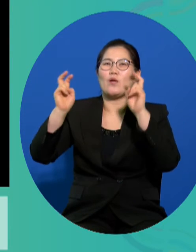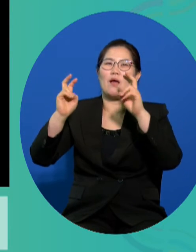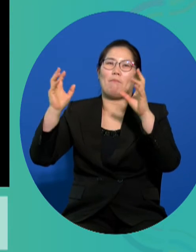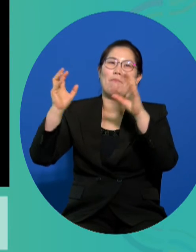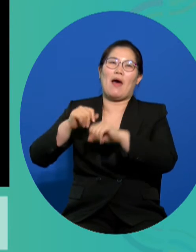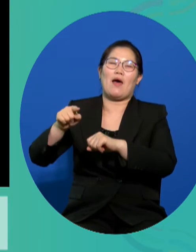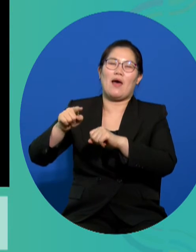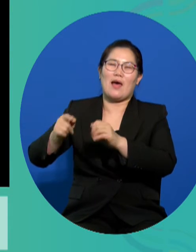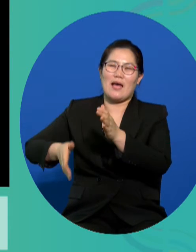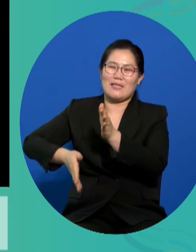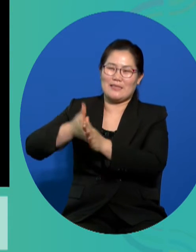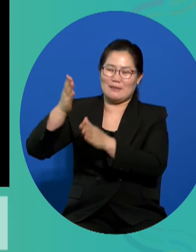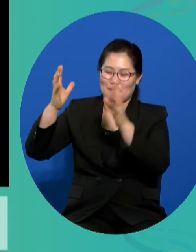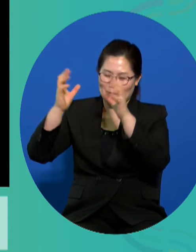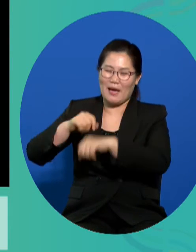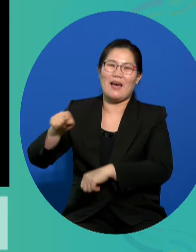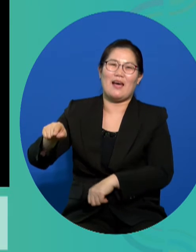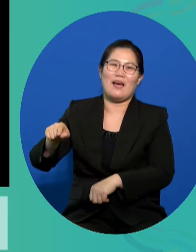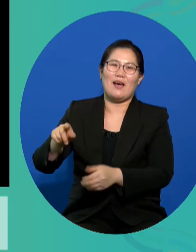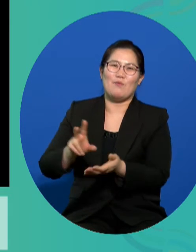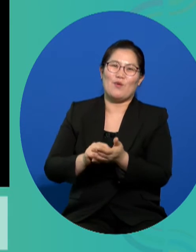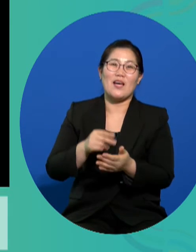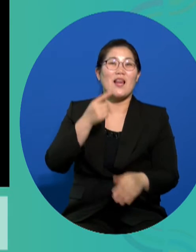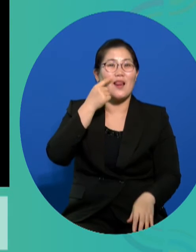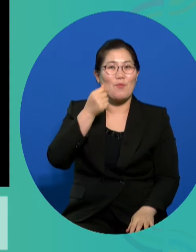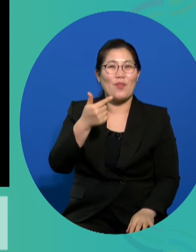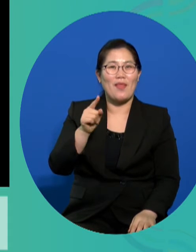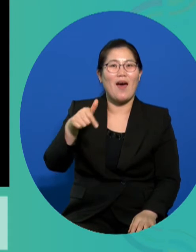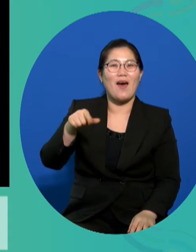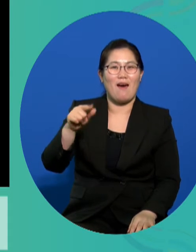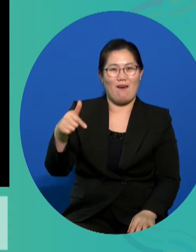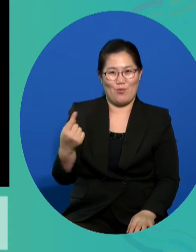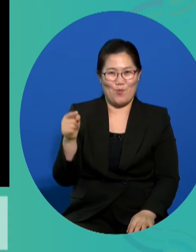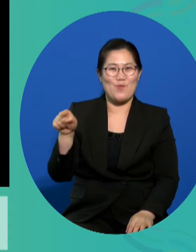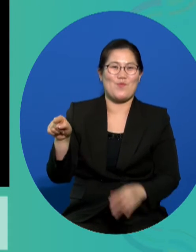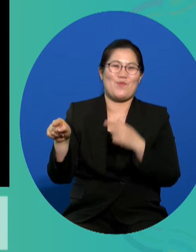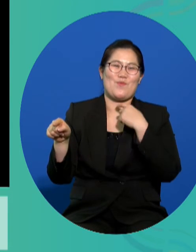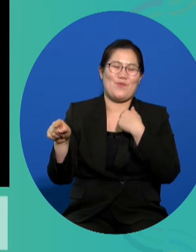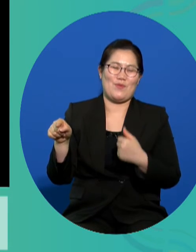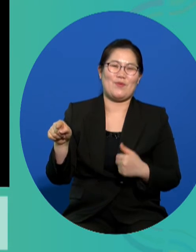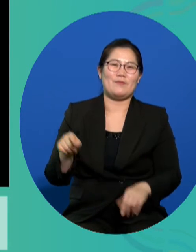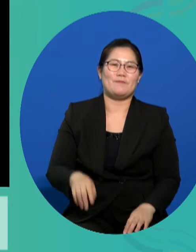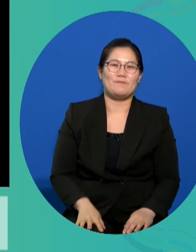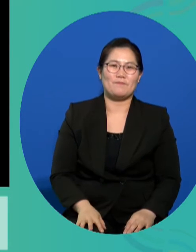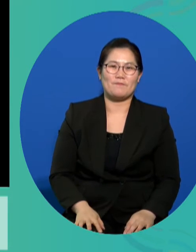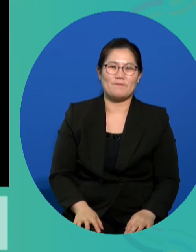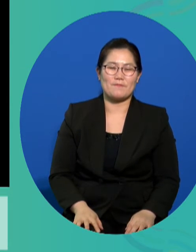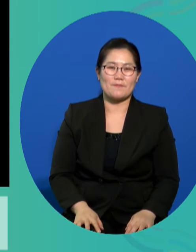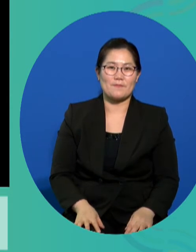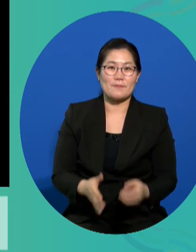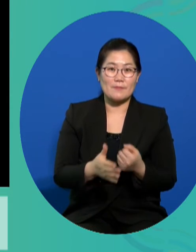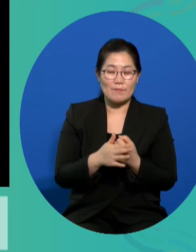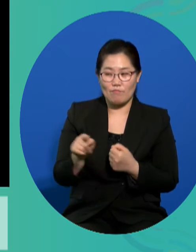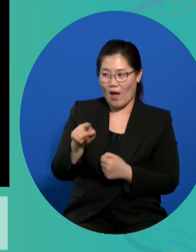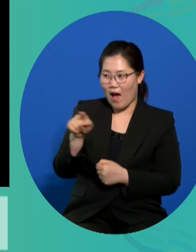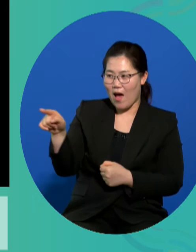나가노입니다. 대표적으로 1998년도에. 그러니까 이런 것들도 사실 벤치마킹했기 때문에 평창이